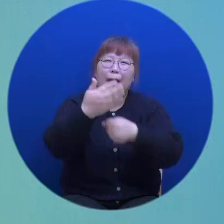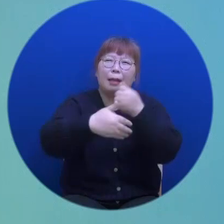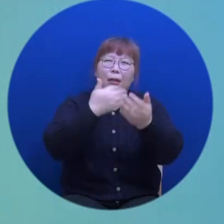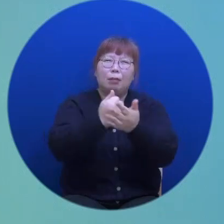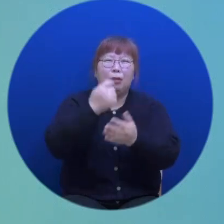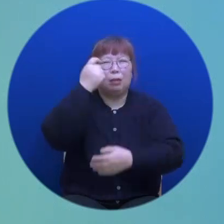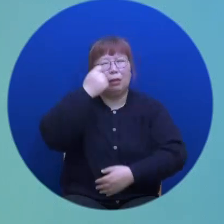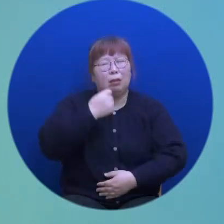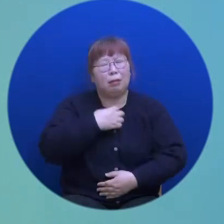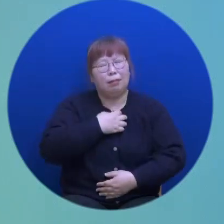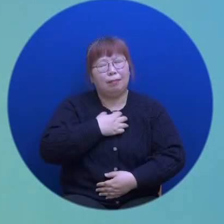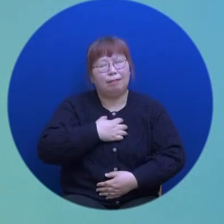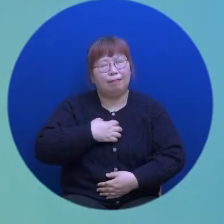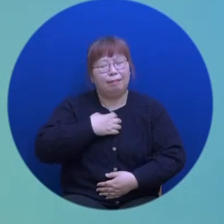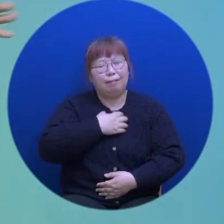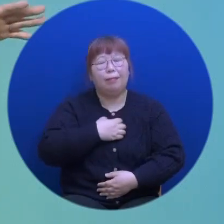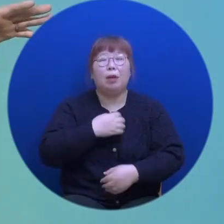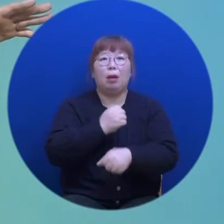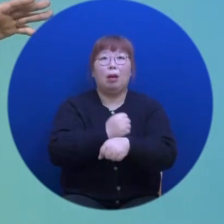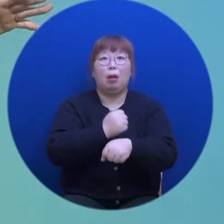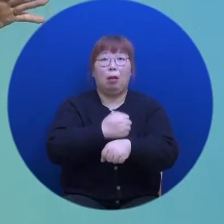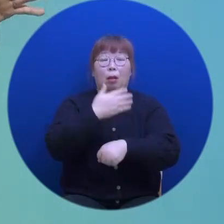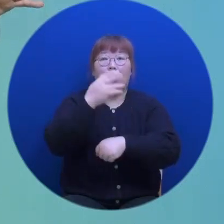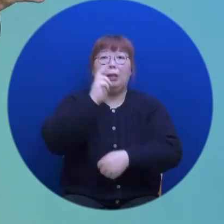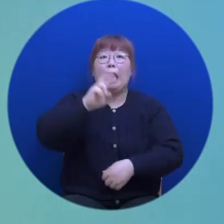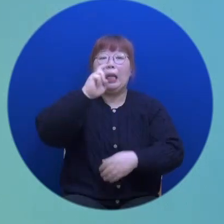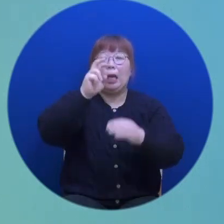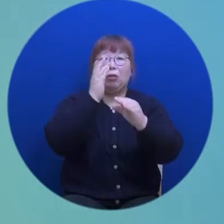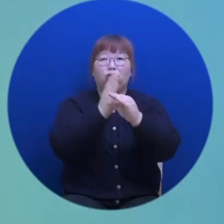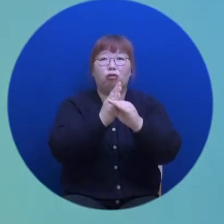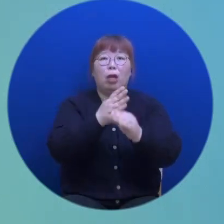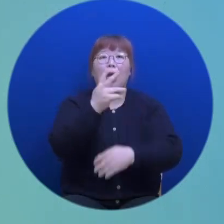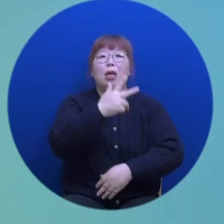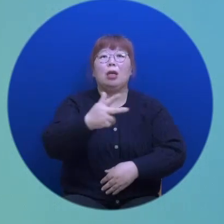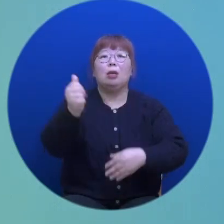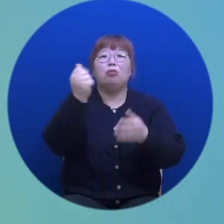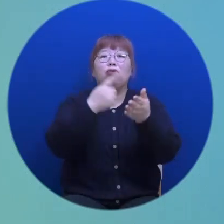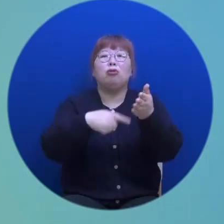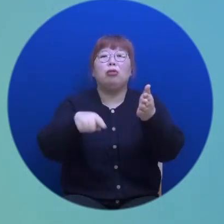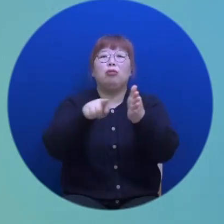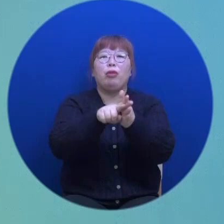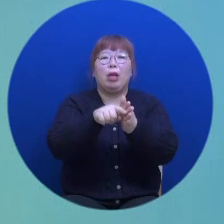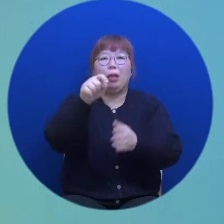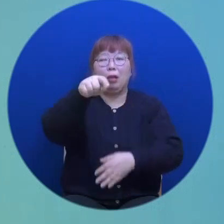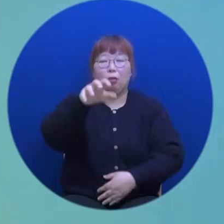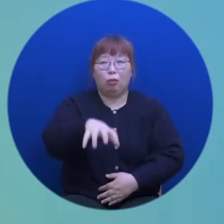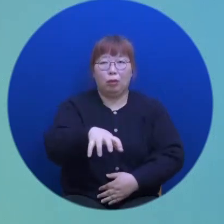슬퍼하신다는 거예요. 찬양 가사 중에 이런 찬양이 있습니다. 주를 위한 이곳에